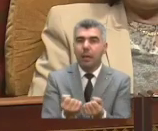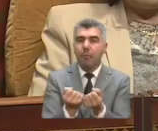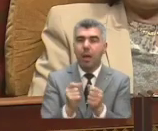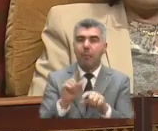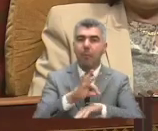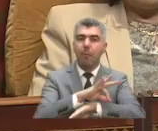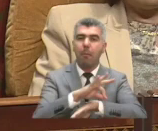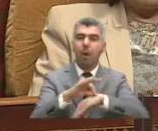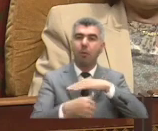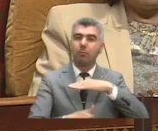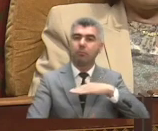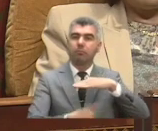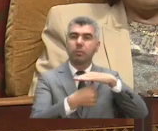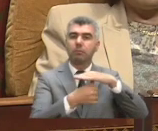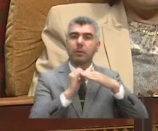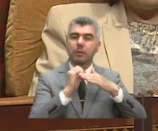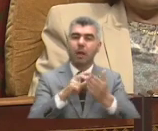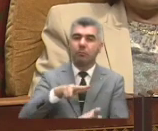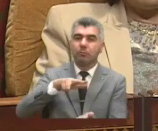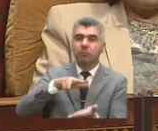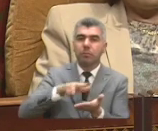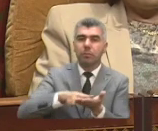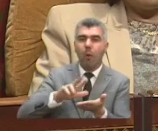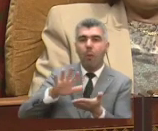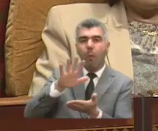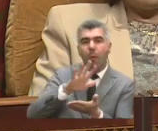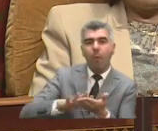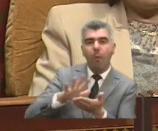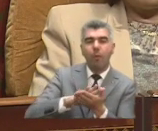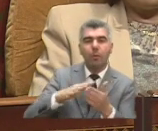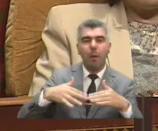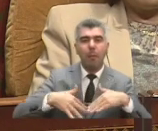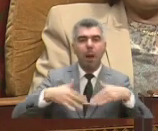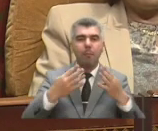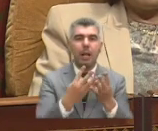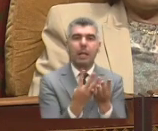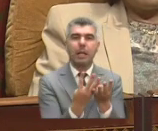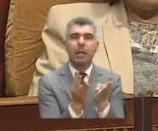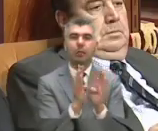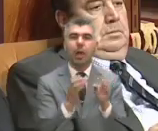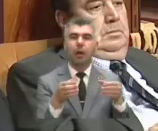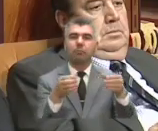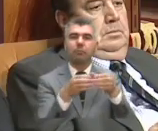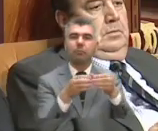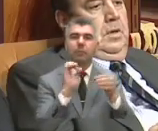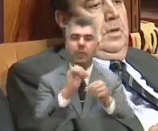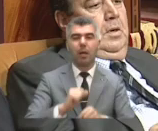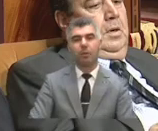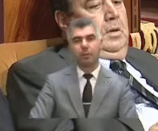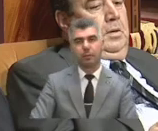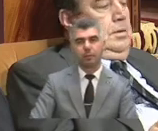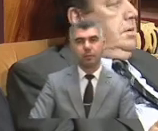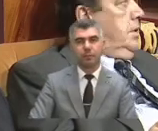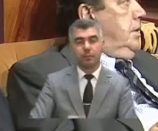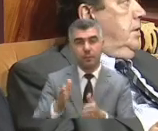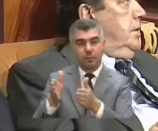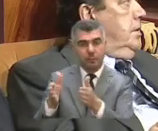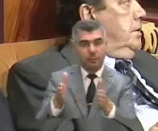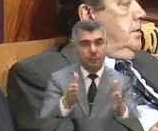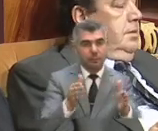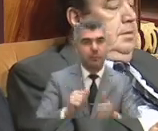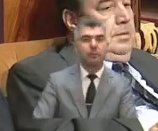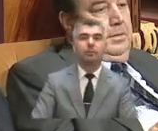الكبير التي صدقتم بالاجماع على المرسوم بقانون المحدث لها حضرات